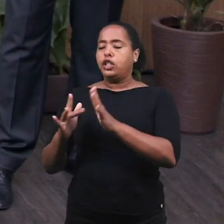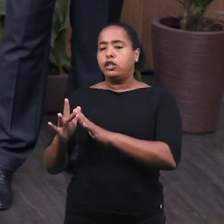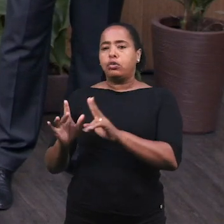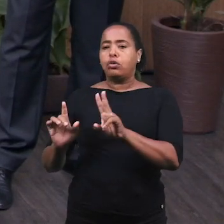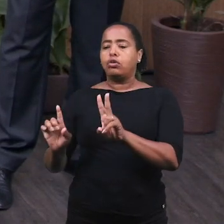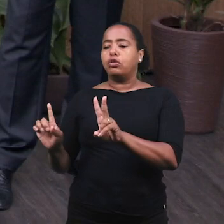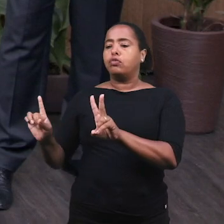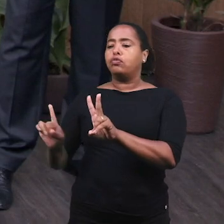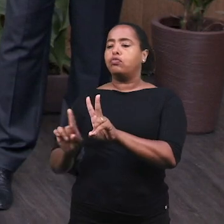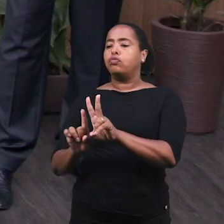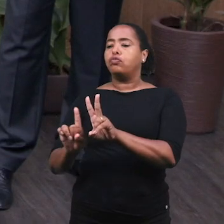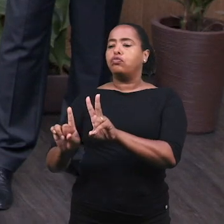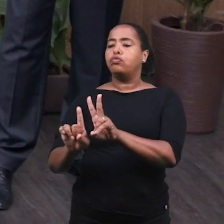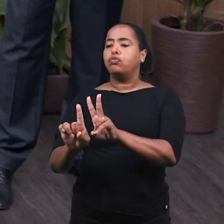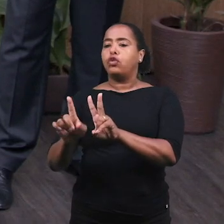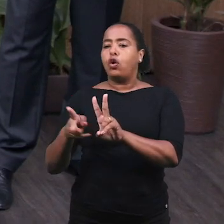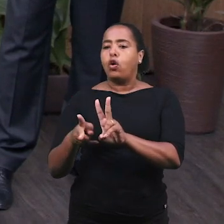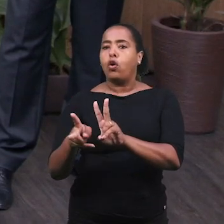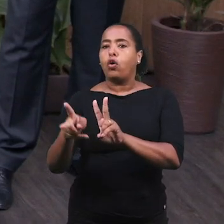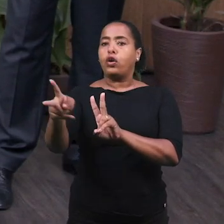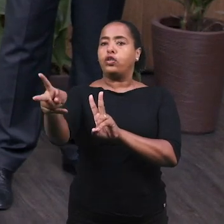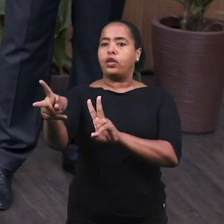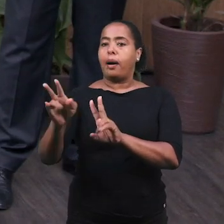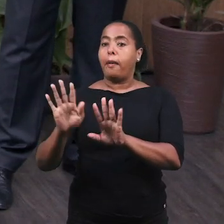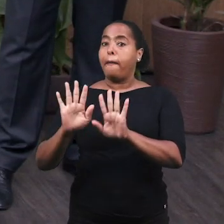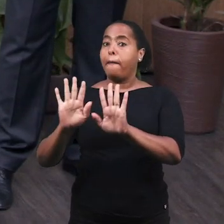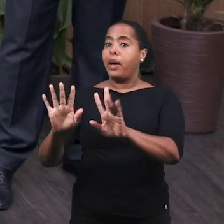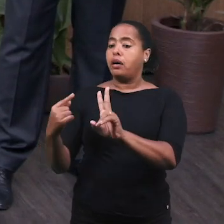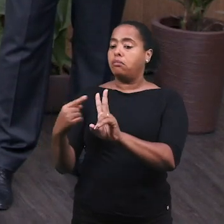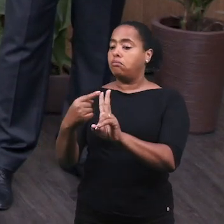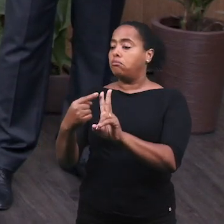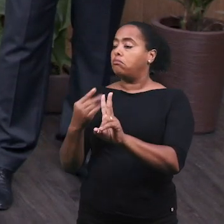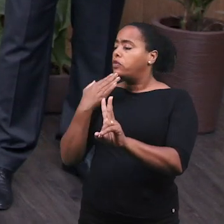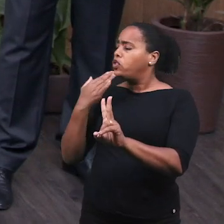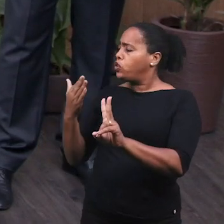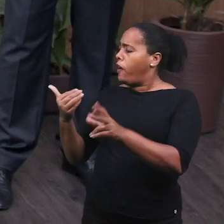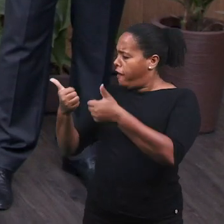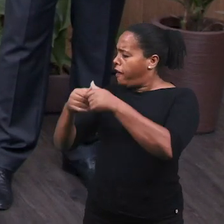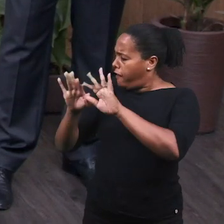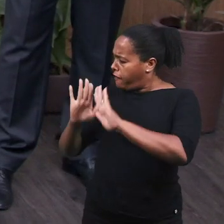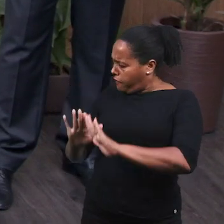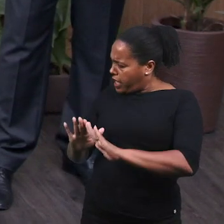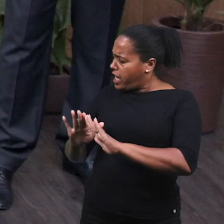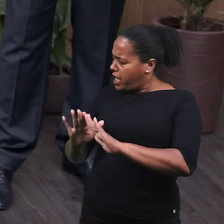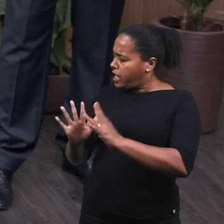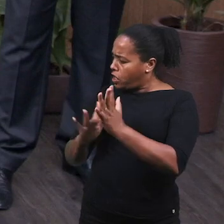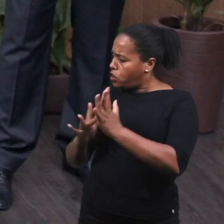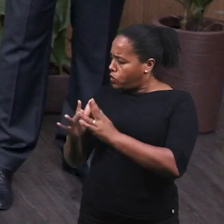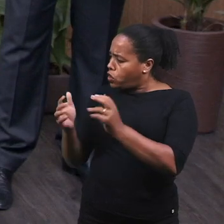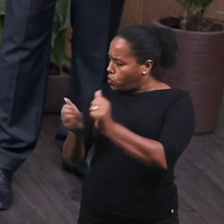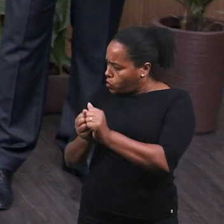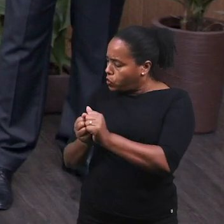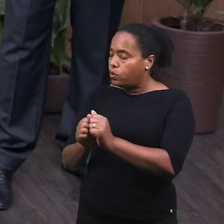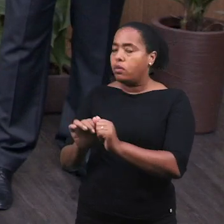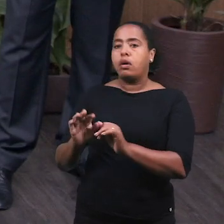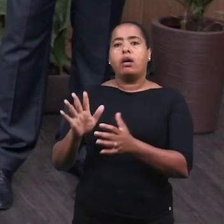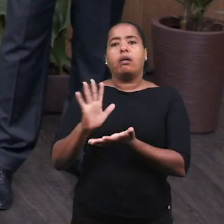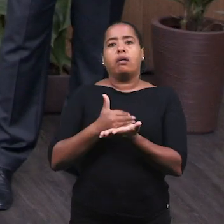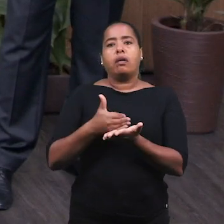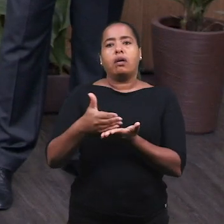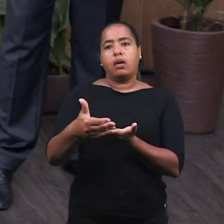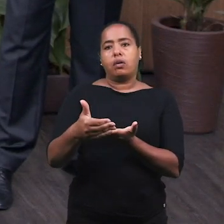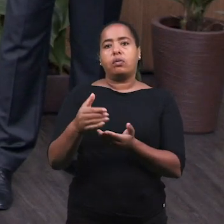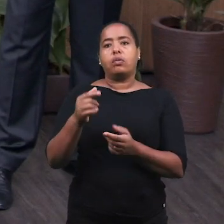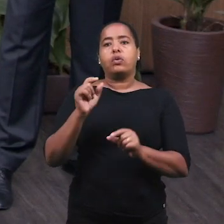Иисус показал им, сделал вид, что Он хочет идти дальше, но они удержали Его, уговорили Его, и